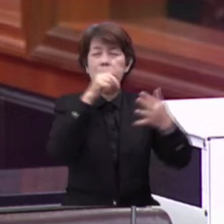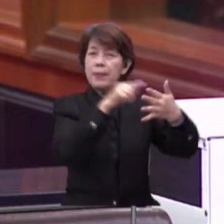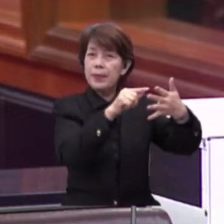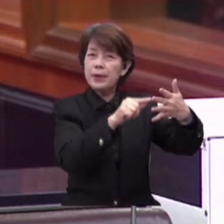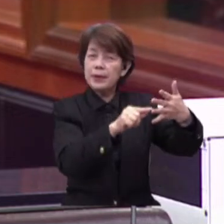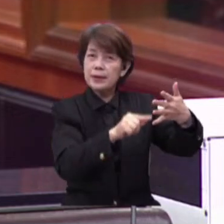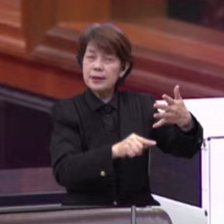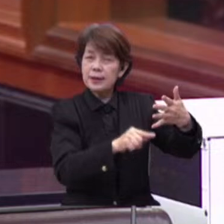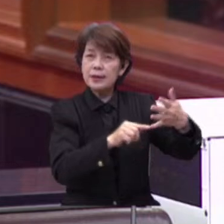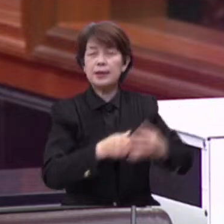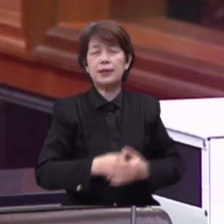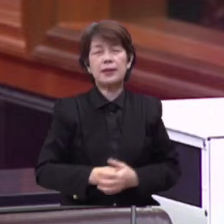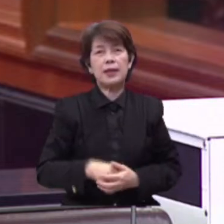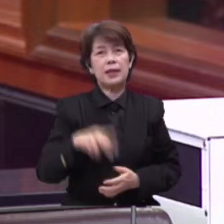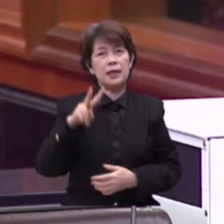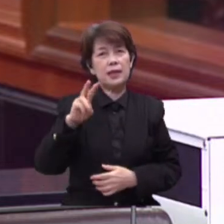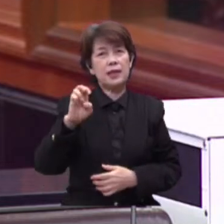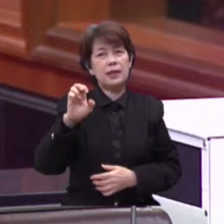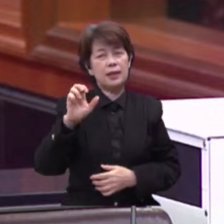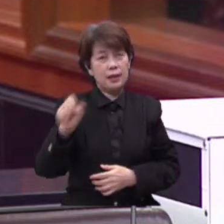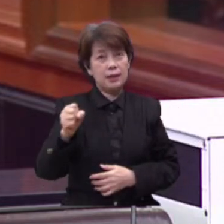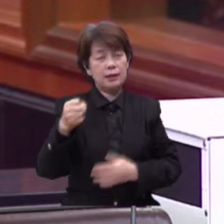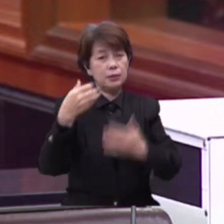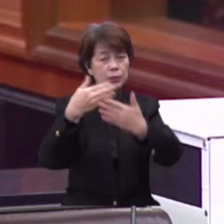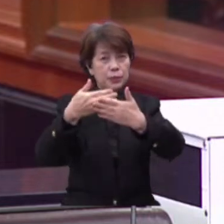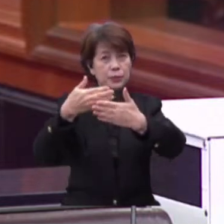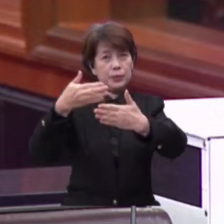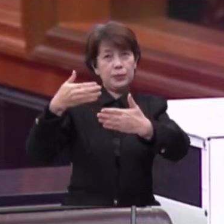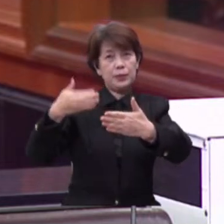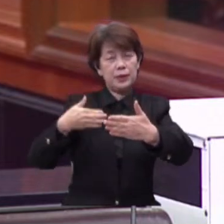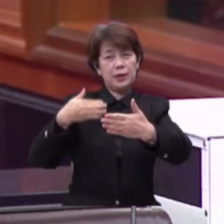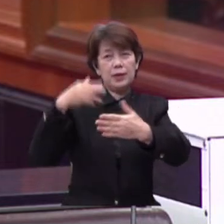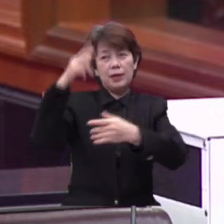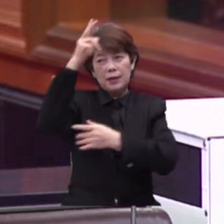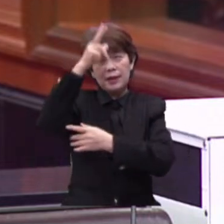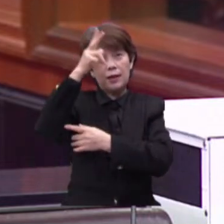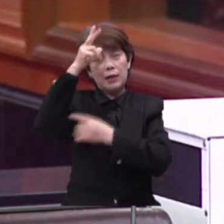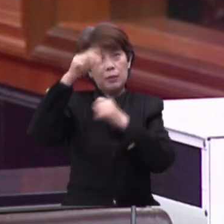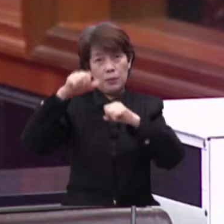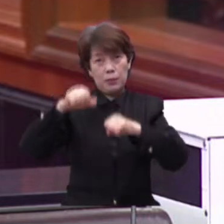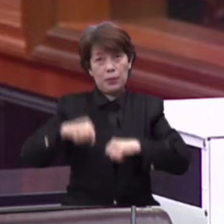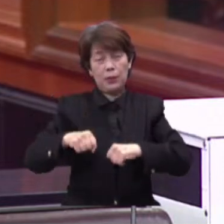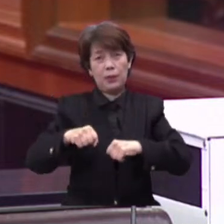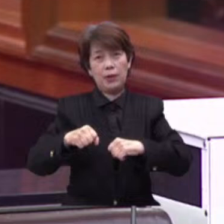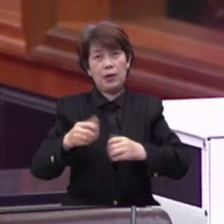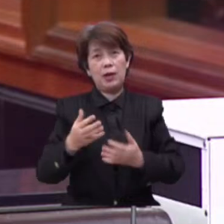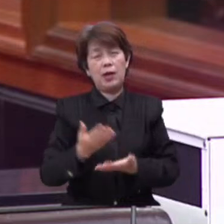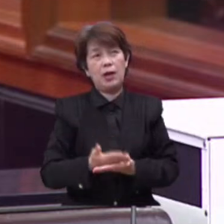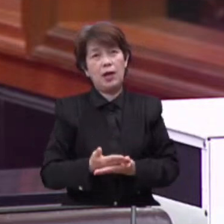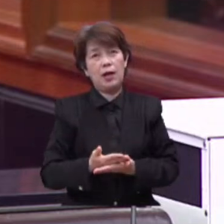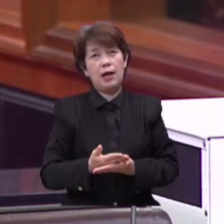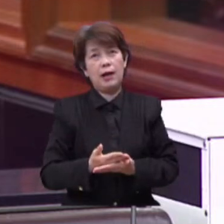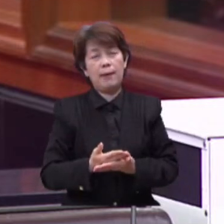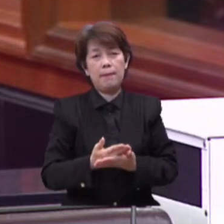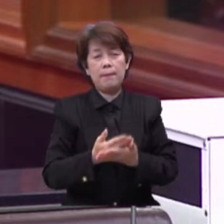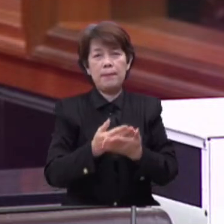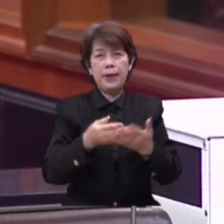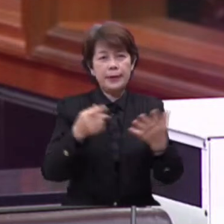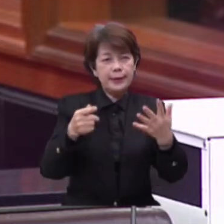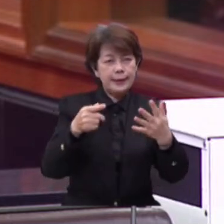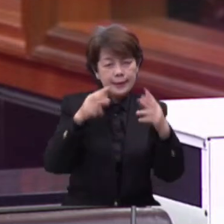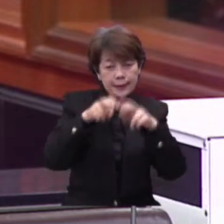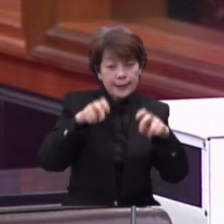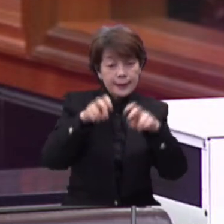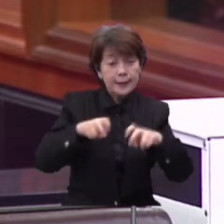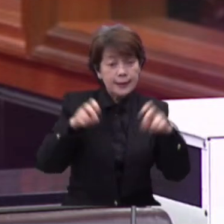penyebab cashkes bunuh diri sebelum ini Bolehkah kerajaan memberi satu pecahannya ya supaya